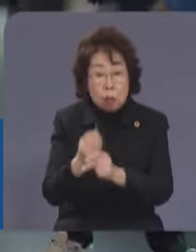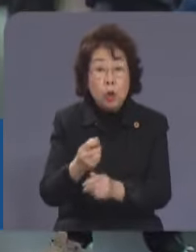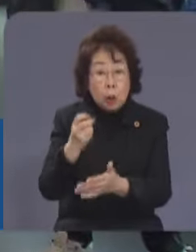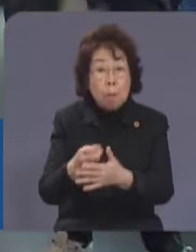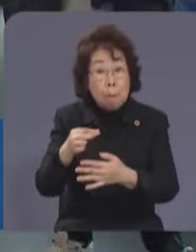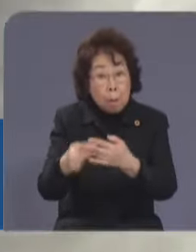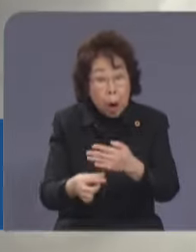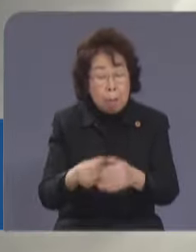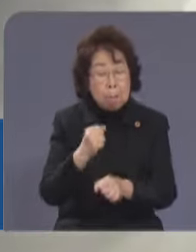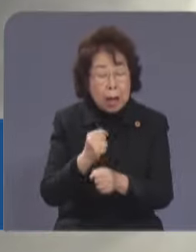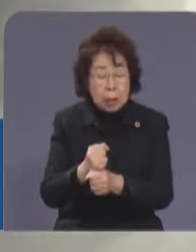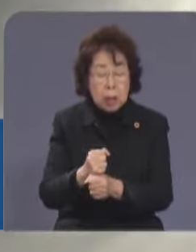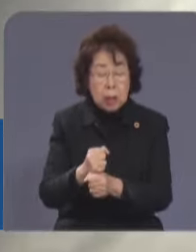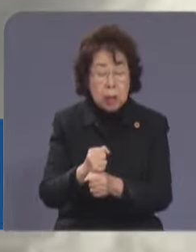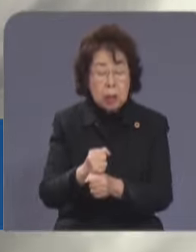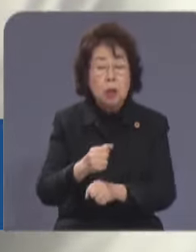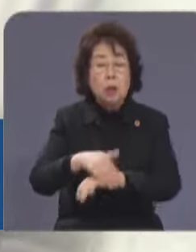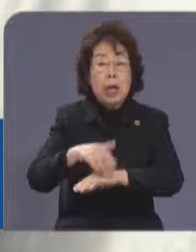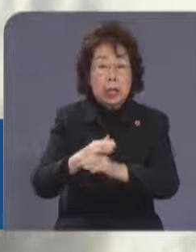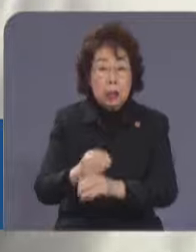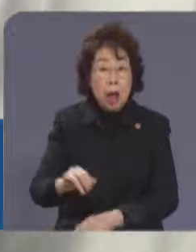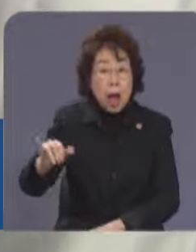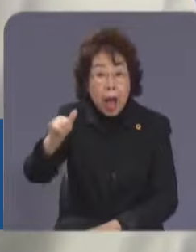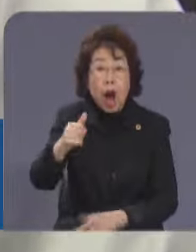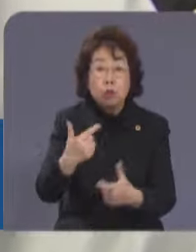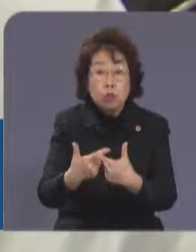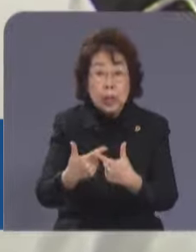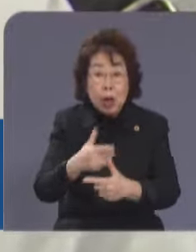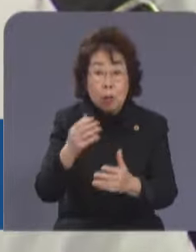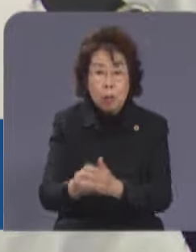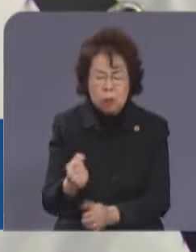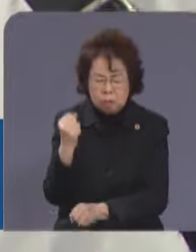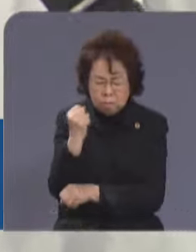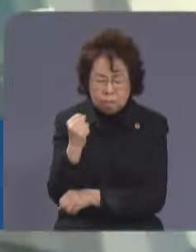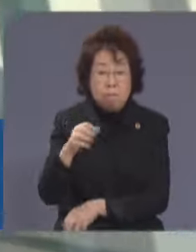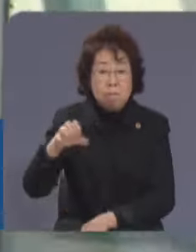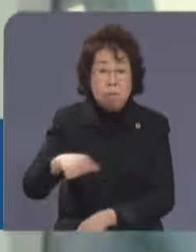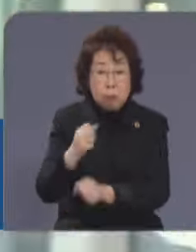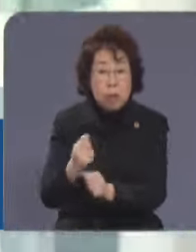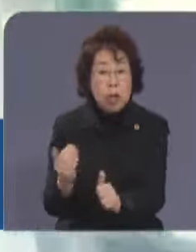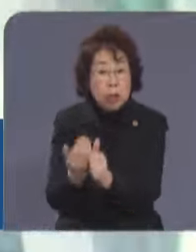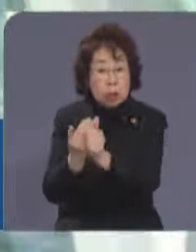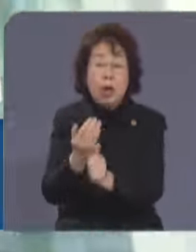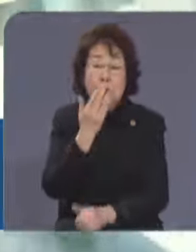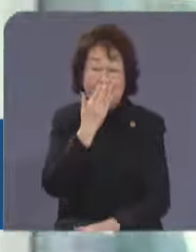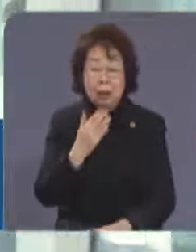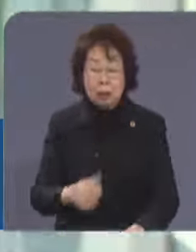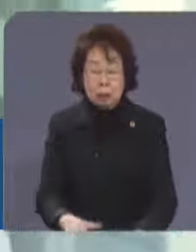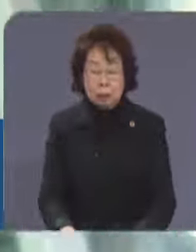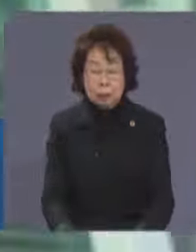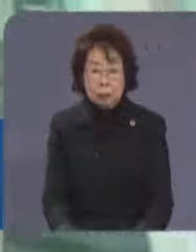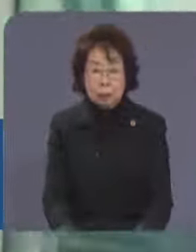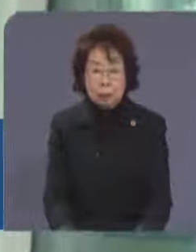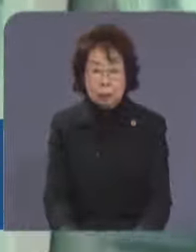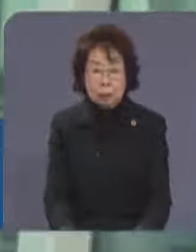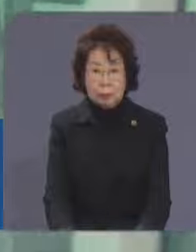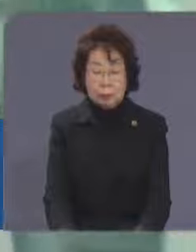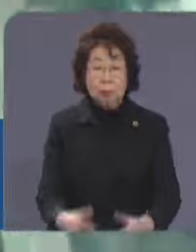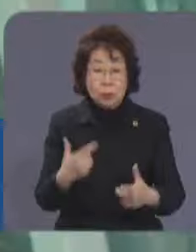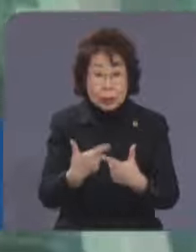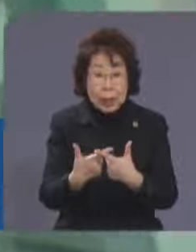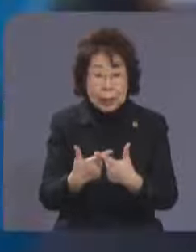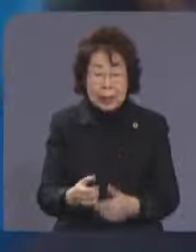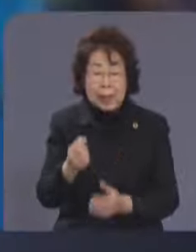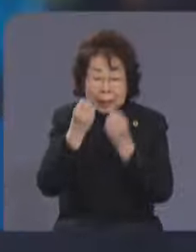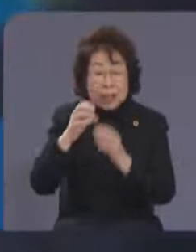올 하반기에 제정하고 에어부산을 가덕 신공항 거점 항공사로 육성 지원하겠다고 밝혔습니다.